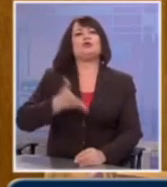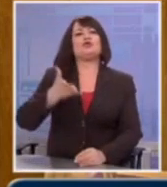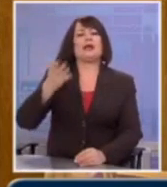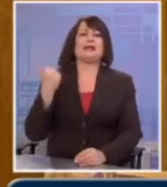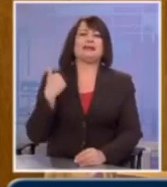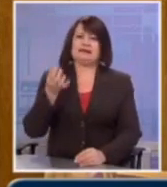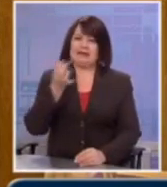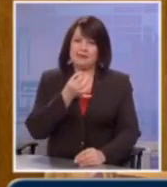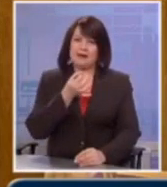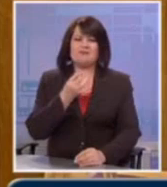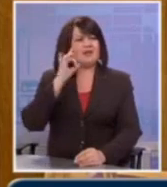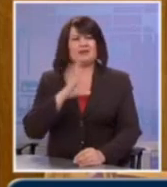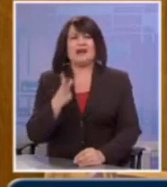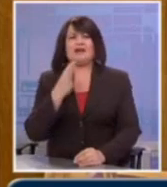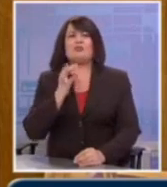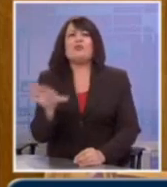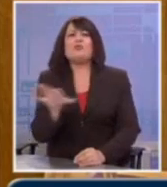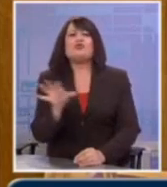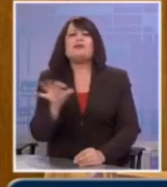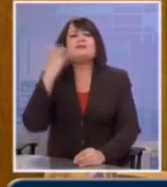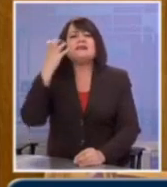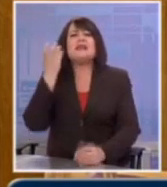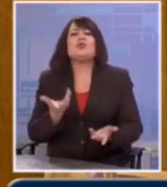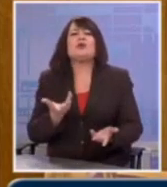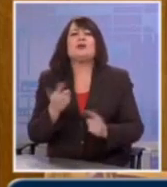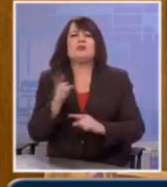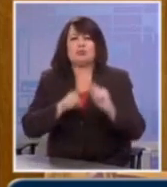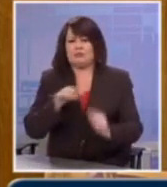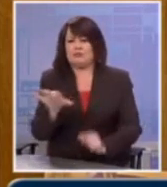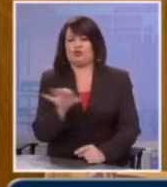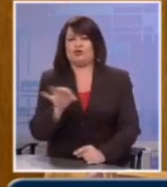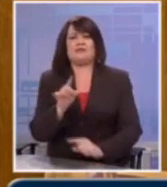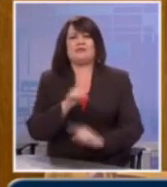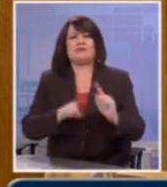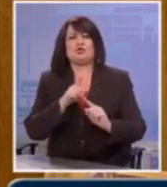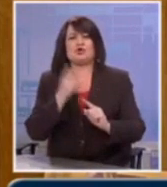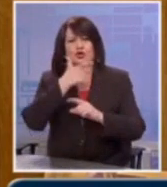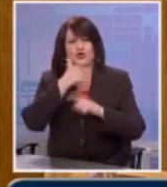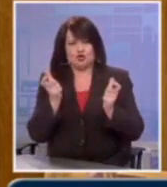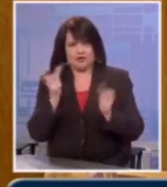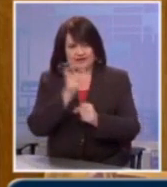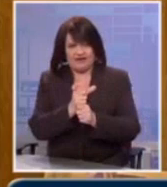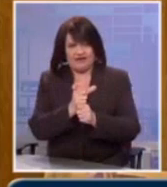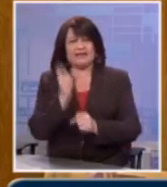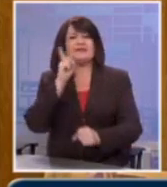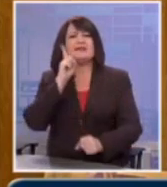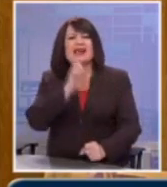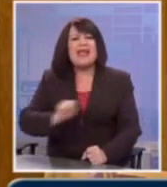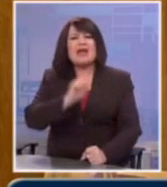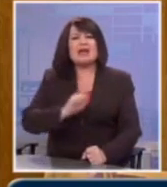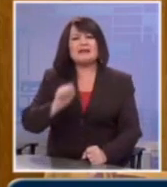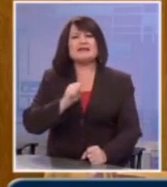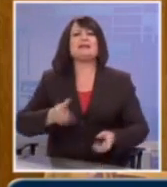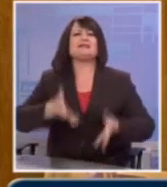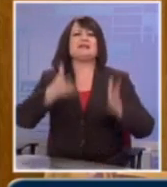ότι δεν μπορώ να καταλάβω για ποιες προσλήψεις εννοεί έχουν προσληφθεί μέχρι τώρα οι σχολικοί φύλακες οι καθαρίστριες του υπουργείου